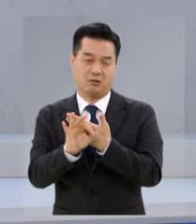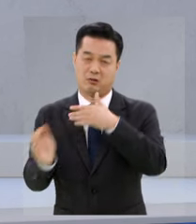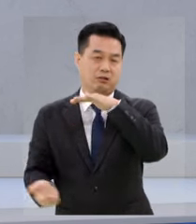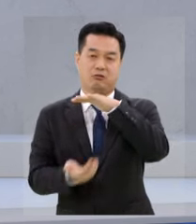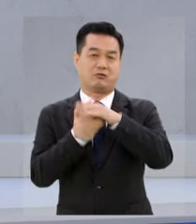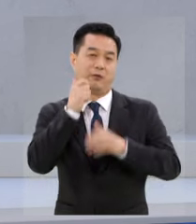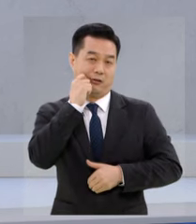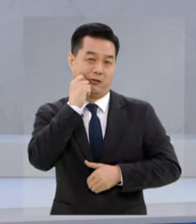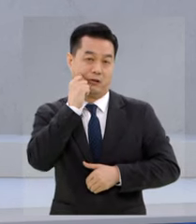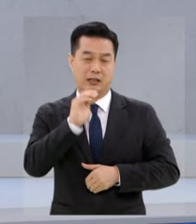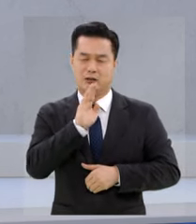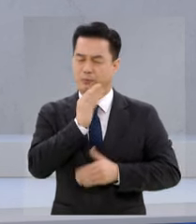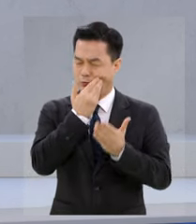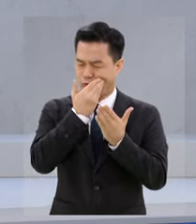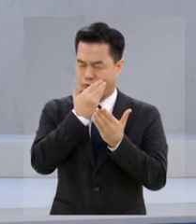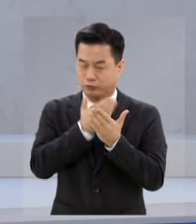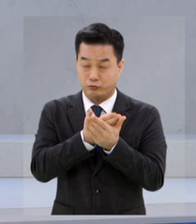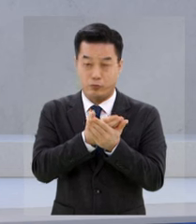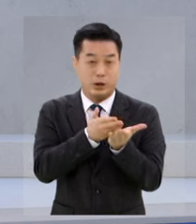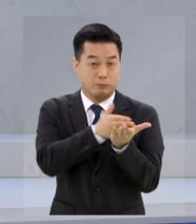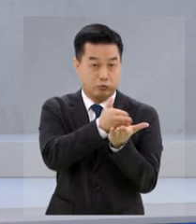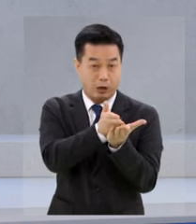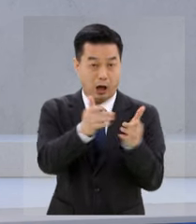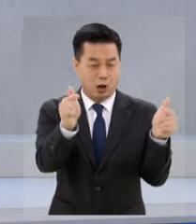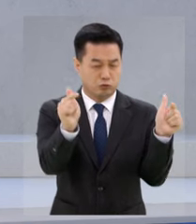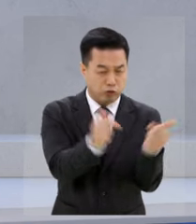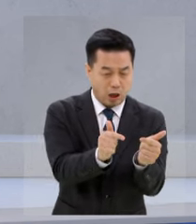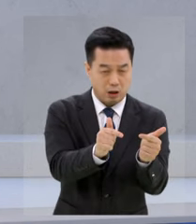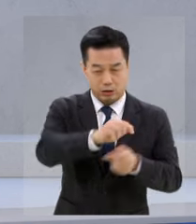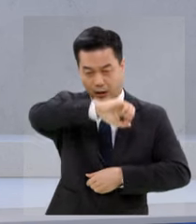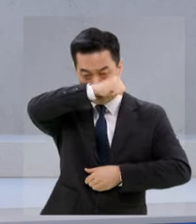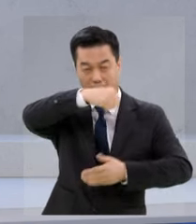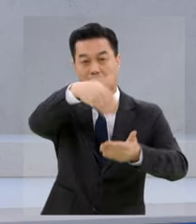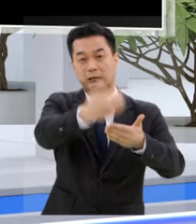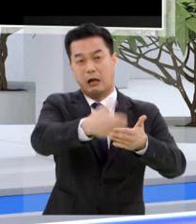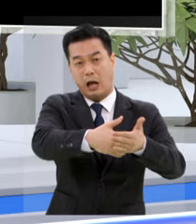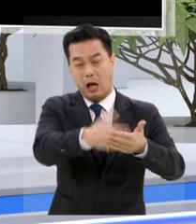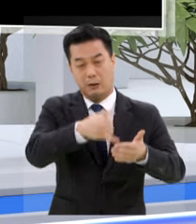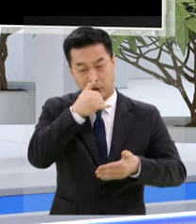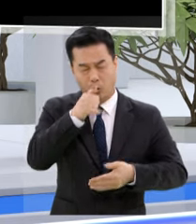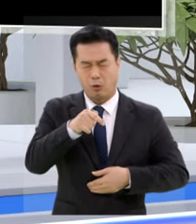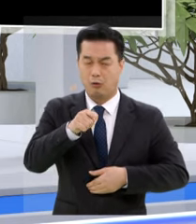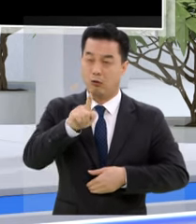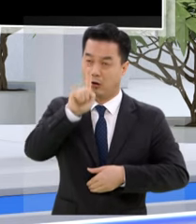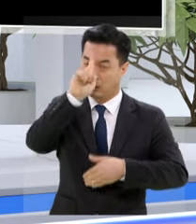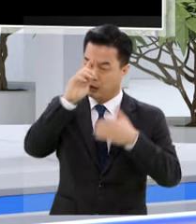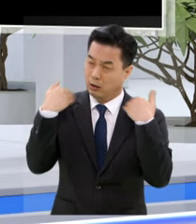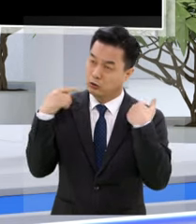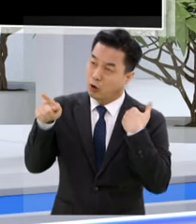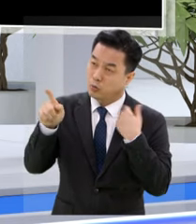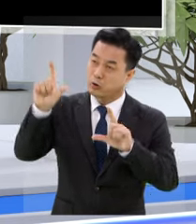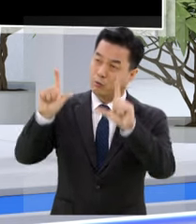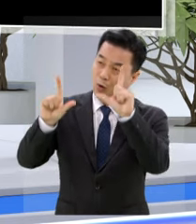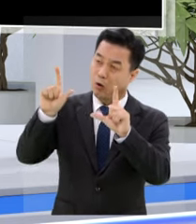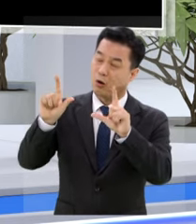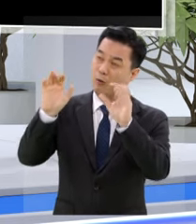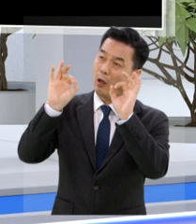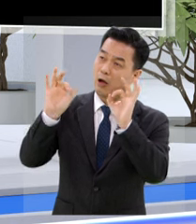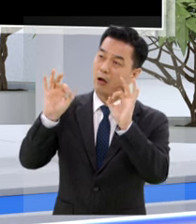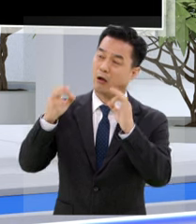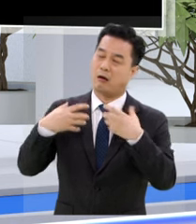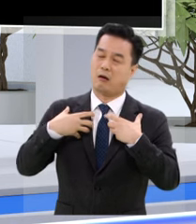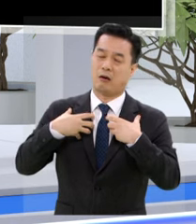정말 중요한 분야는 축소하고 예산삭감을 감행하는 윤성열 정부의 행보에 절망을